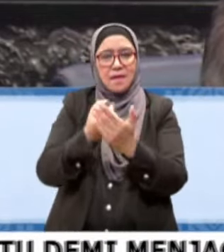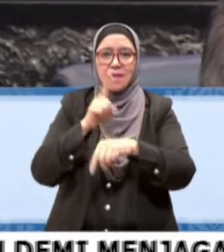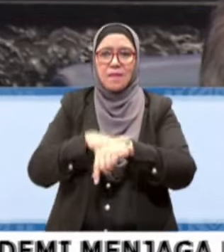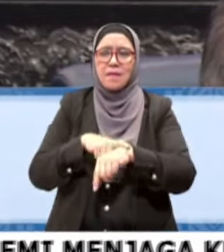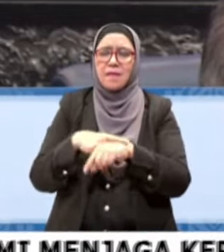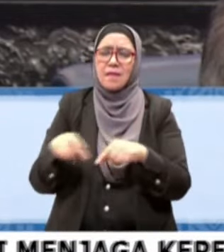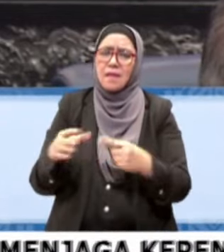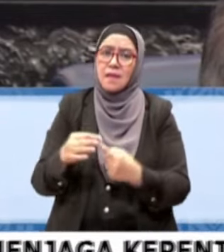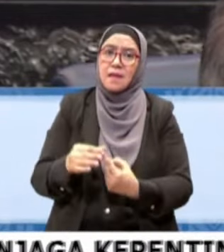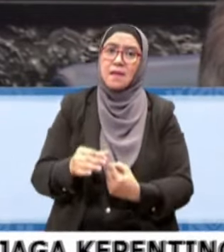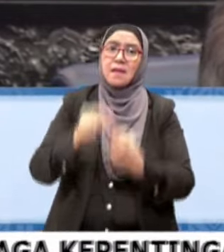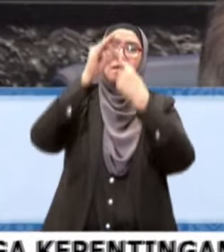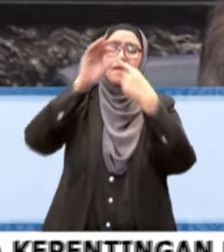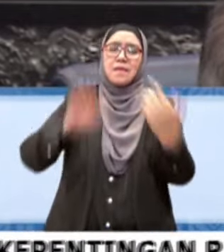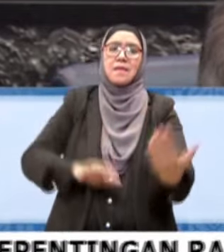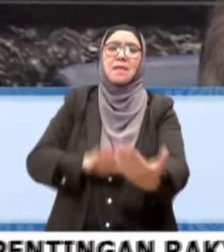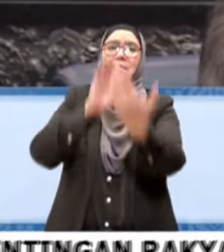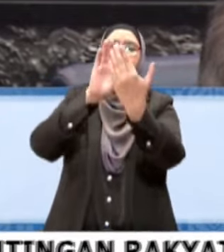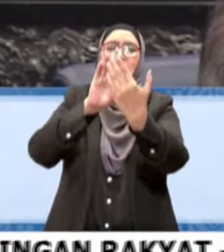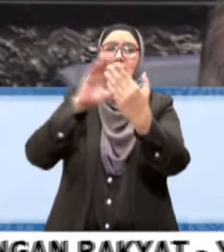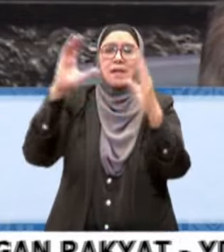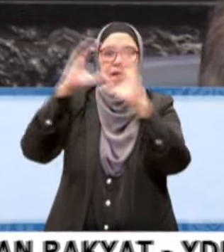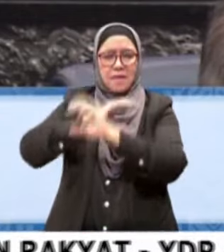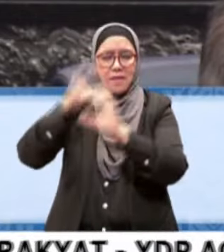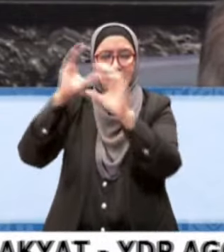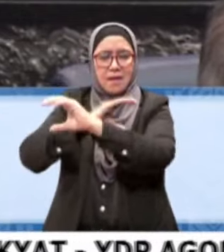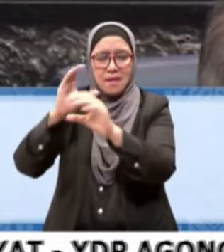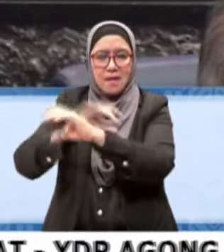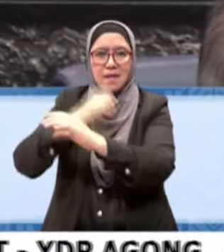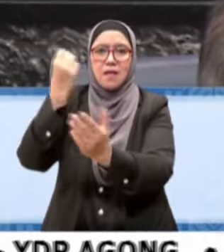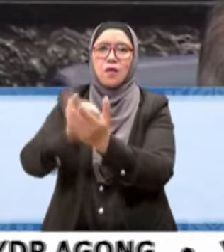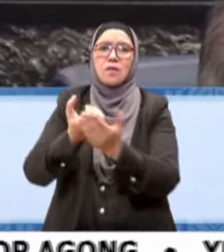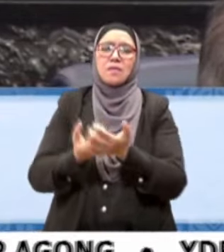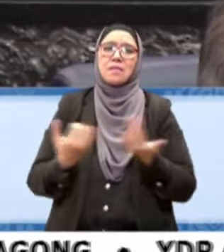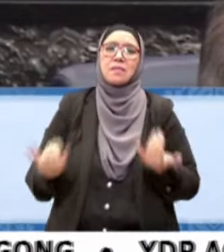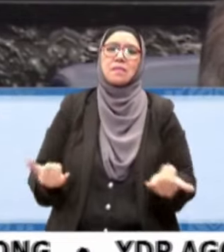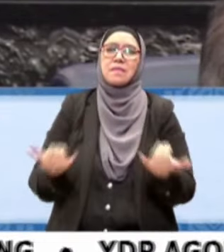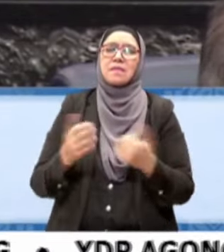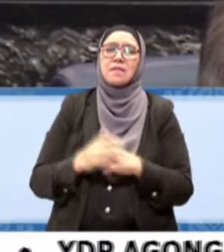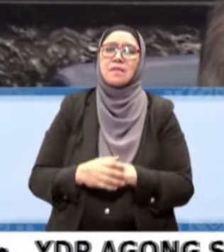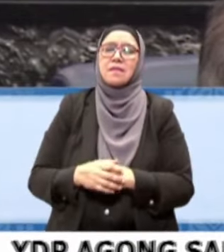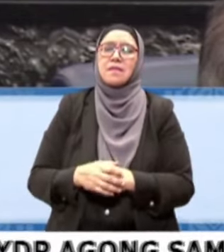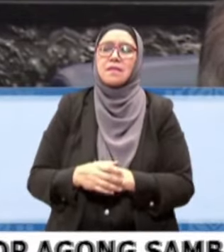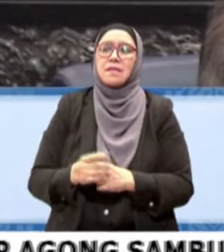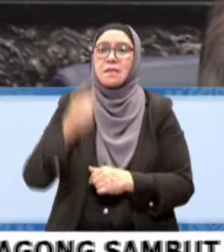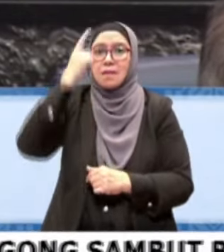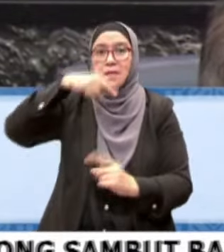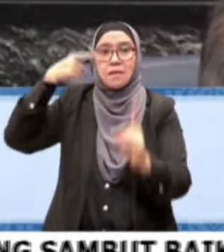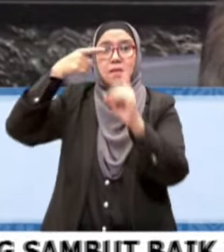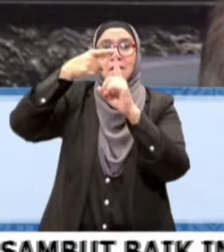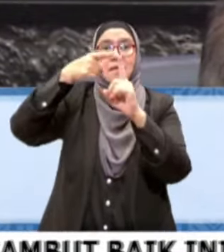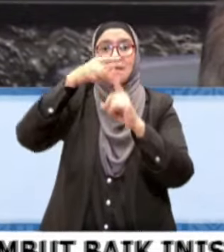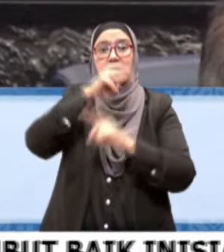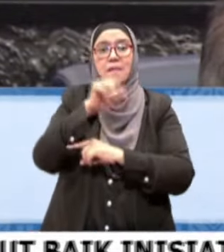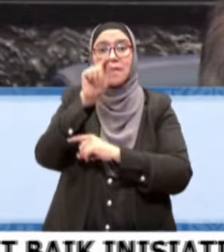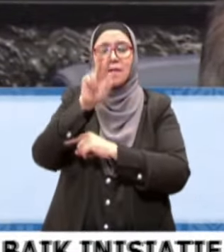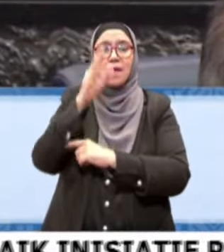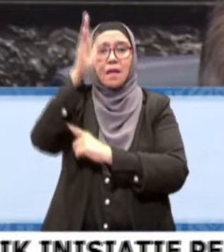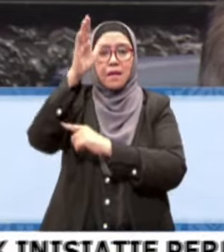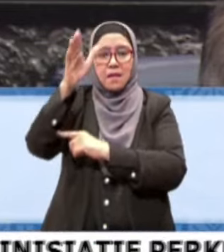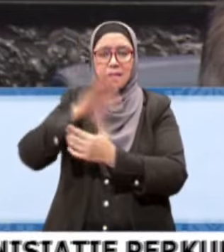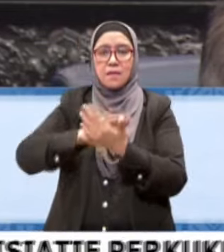mendapati cabairan ekonomi mutakhir bagi tujuan tersebut M10 akan bertindak sebagai sebuah majelis